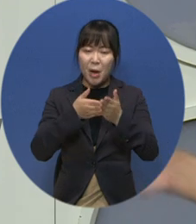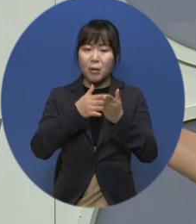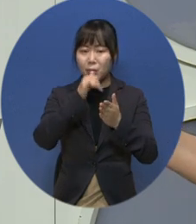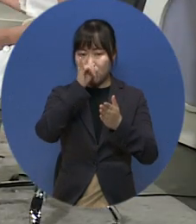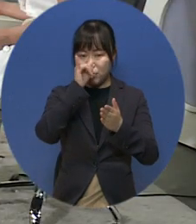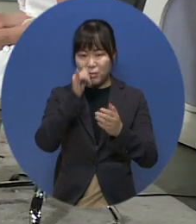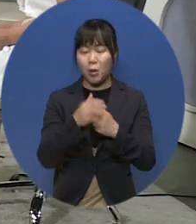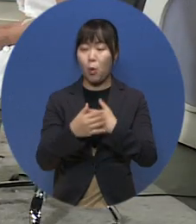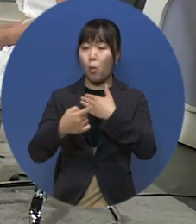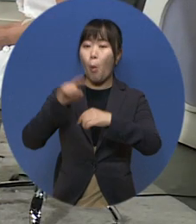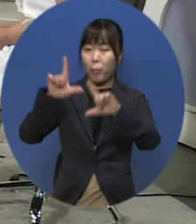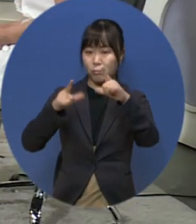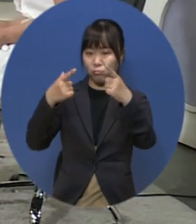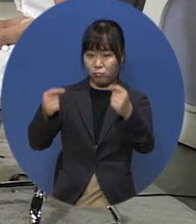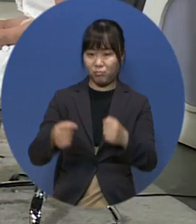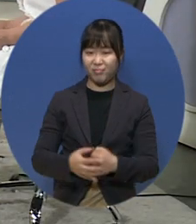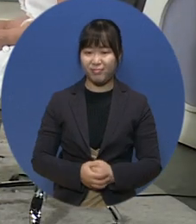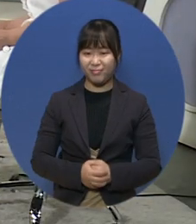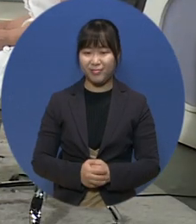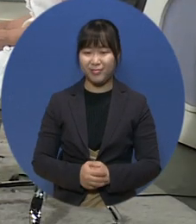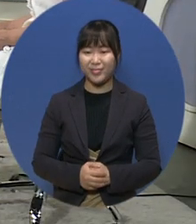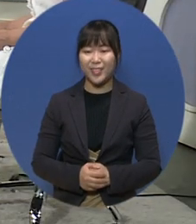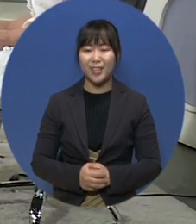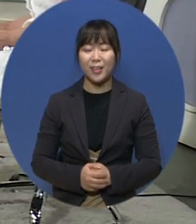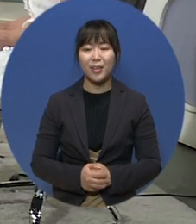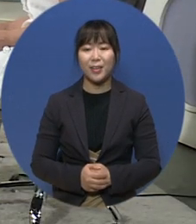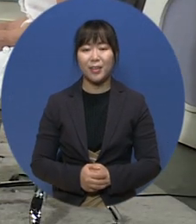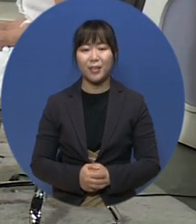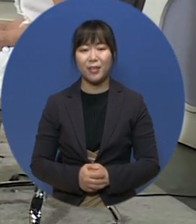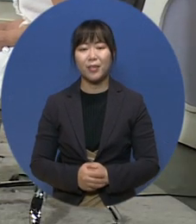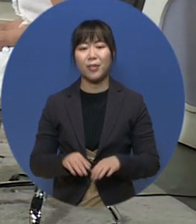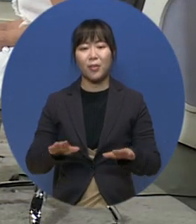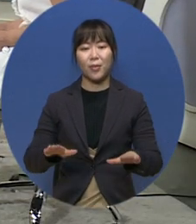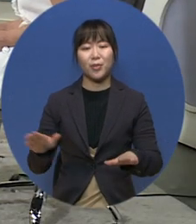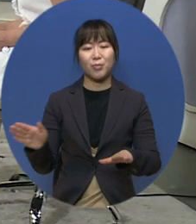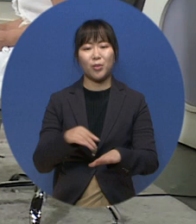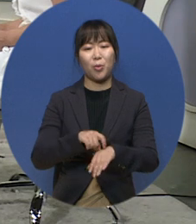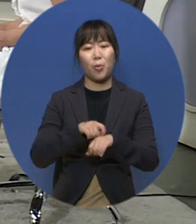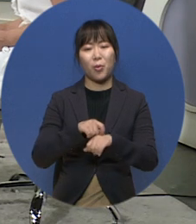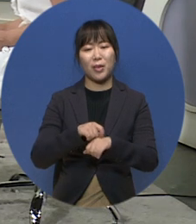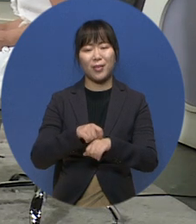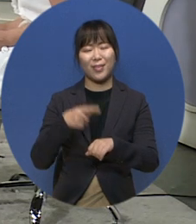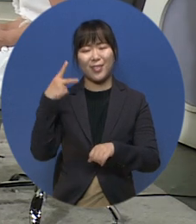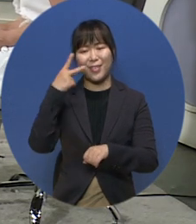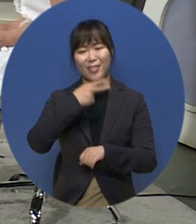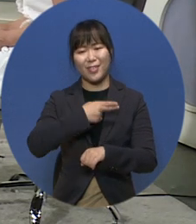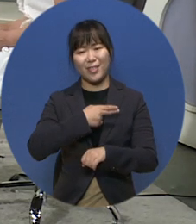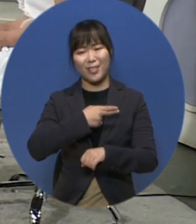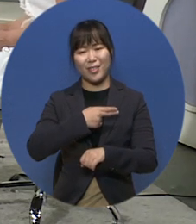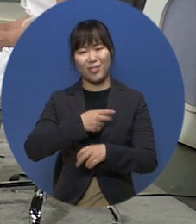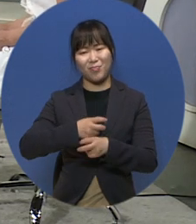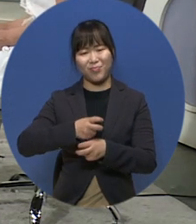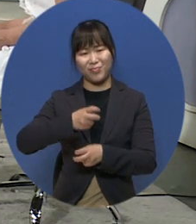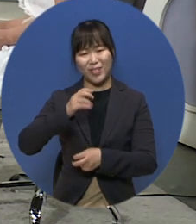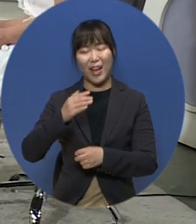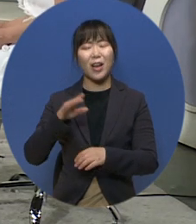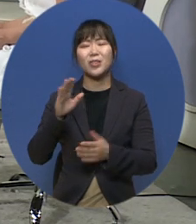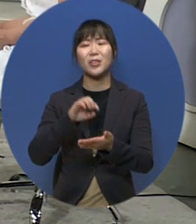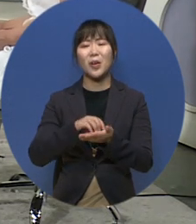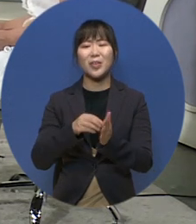아니 외모도 그러세요. 아 오늘부터 고기를 끊는 다이어트를 해야 될 것 같아요. 적당히